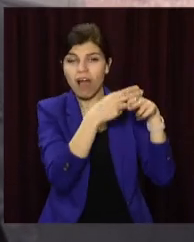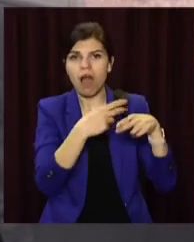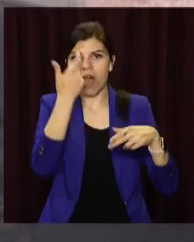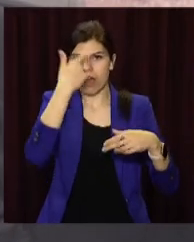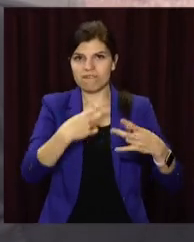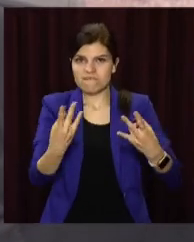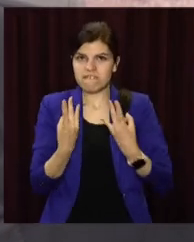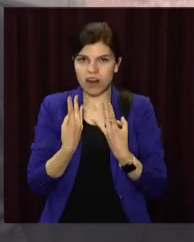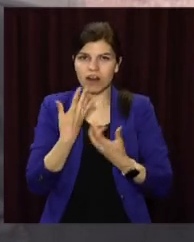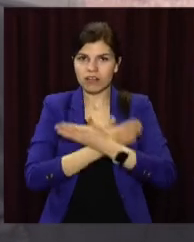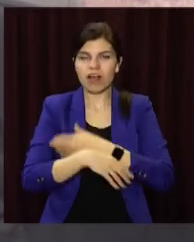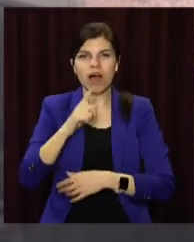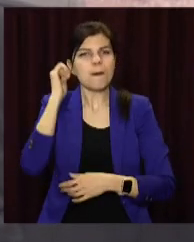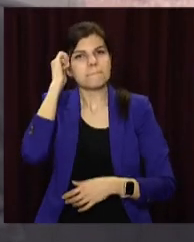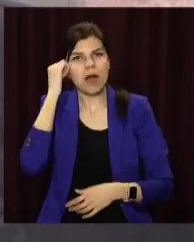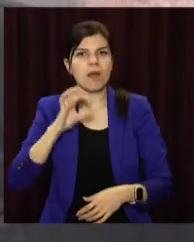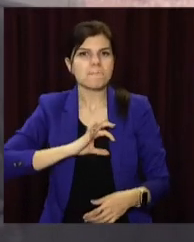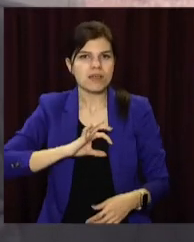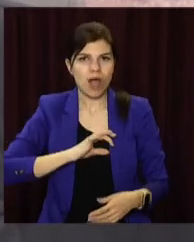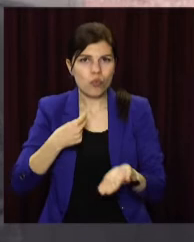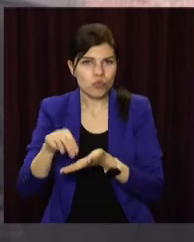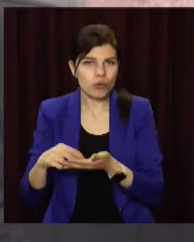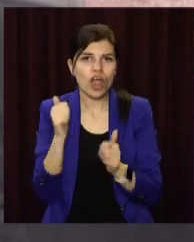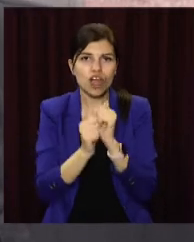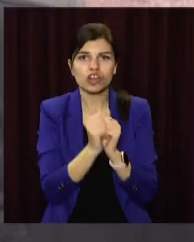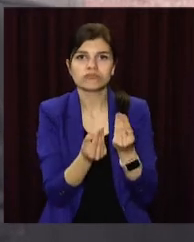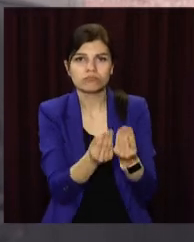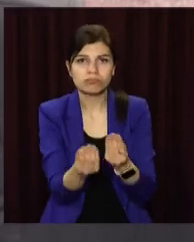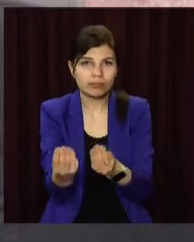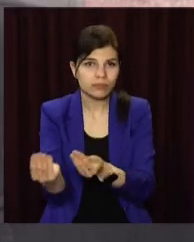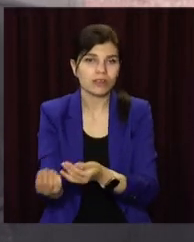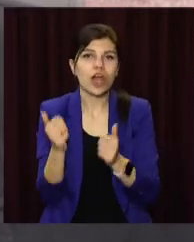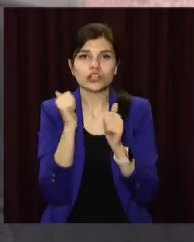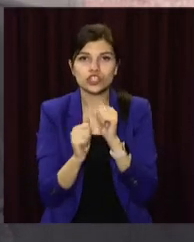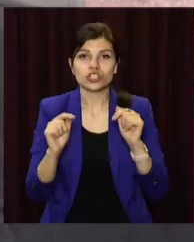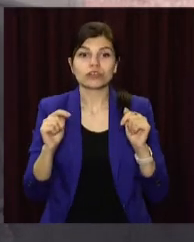Закупили памятные медали, которые сегодня вручали, и каждый член нашей